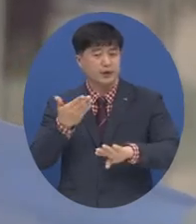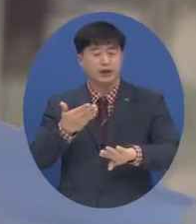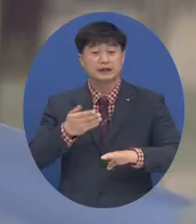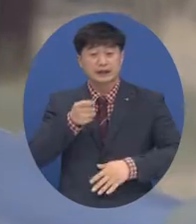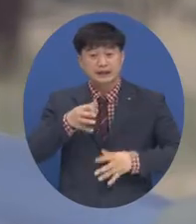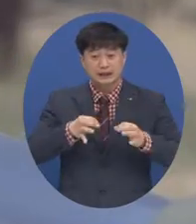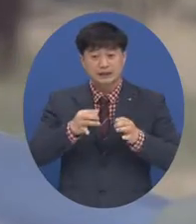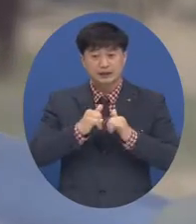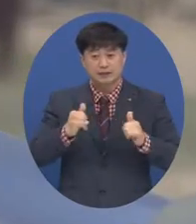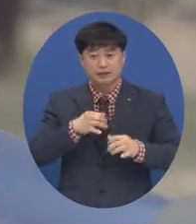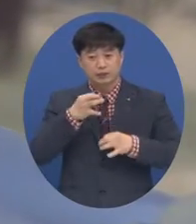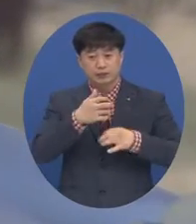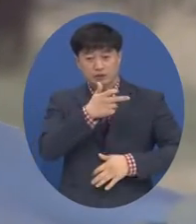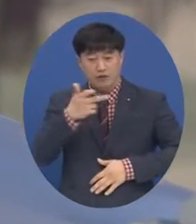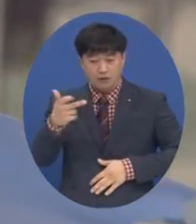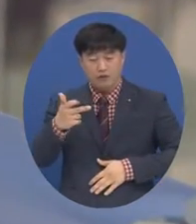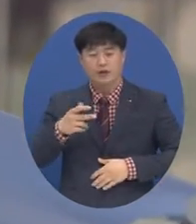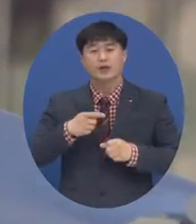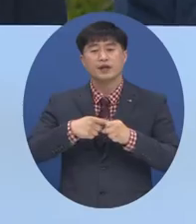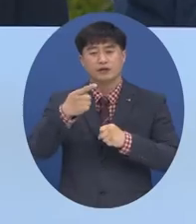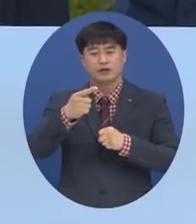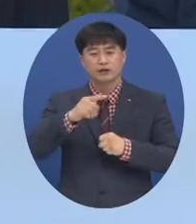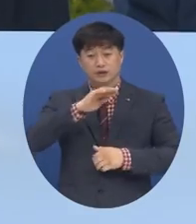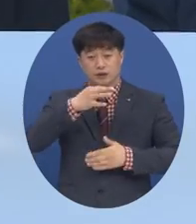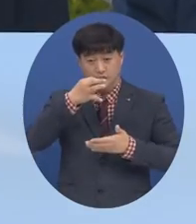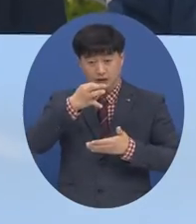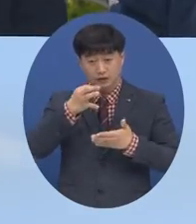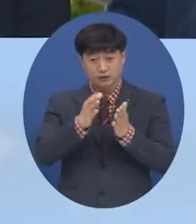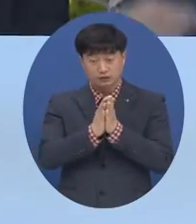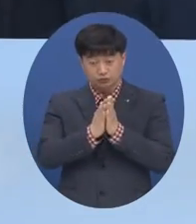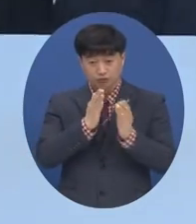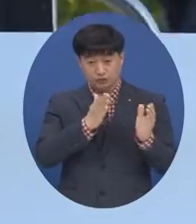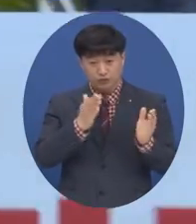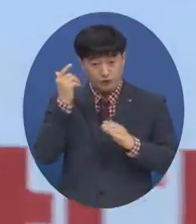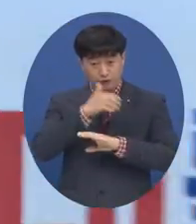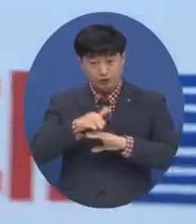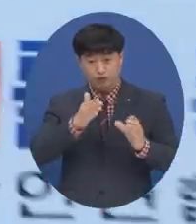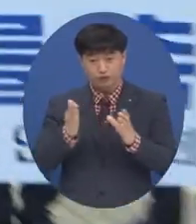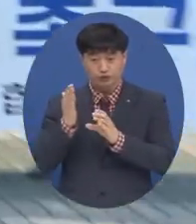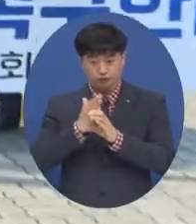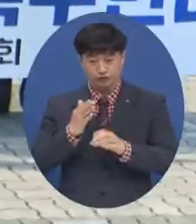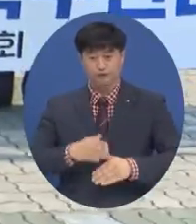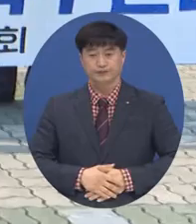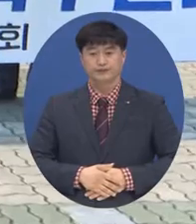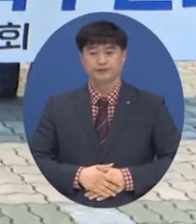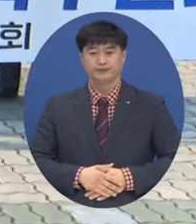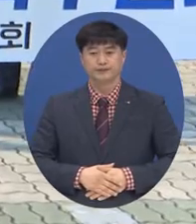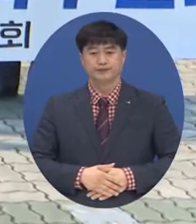국회는 내년도 예산안 심사에 돌입했습니다. 경기출 TV 최창수입니다.